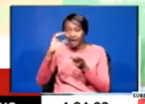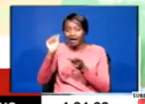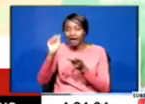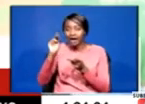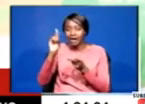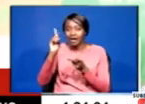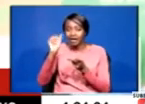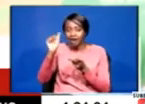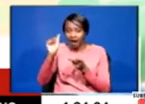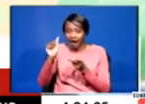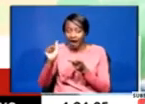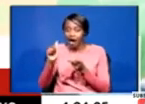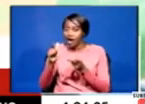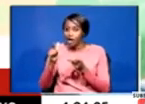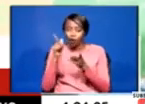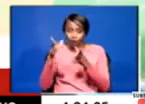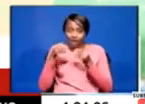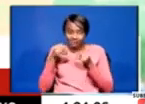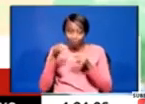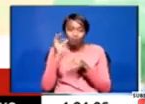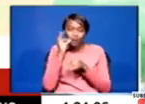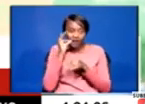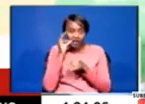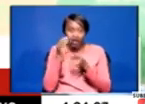year wamepata